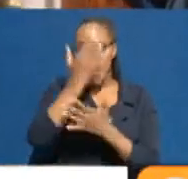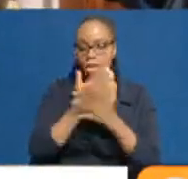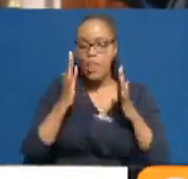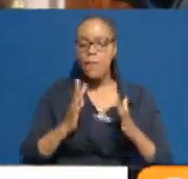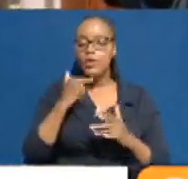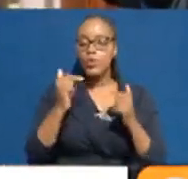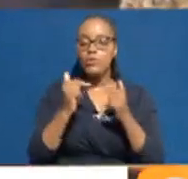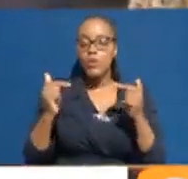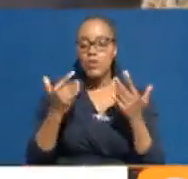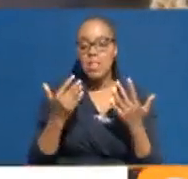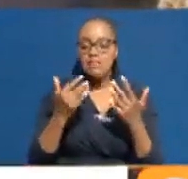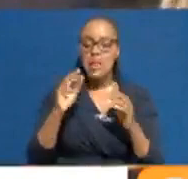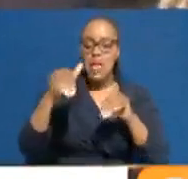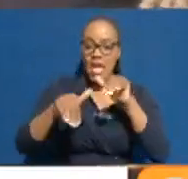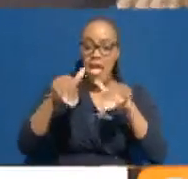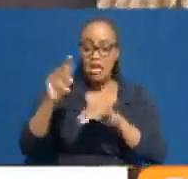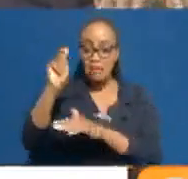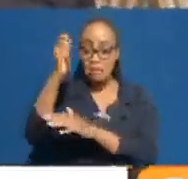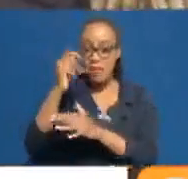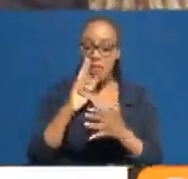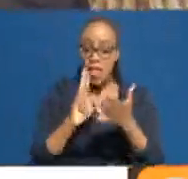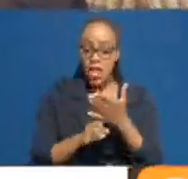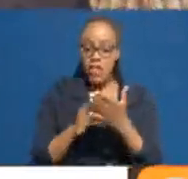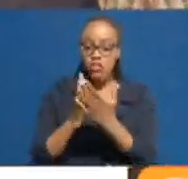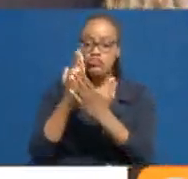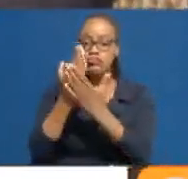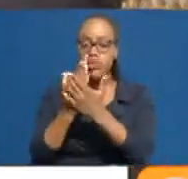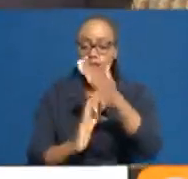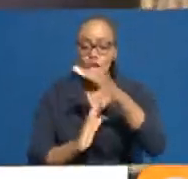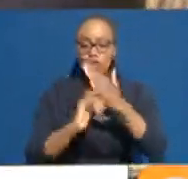ya yeyote anayepinga matokeo ya uchaguzi wa urais awasilishe kesi katika mahakama ya juu.